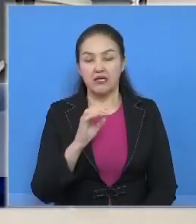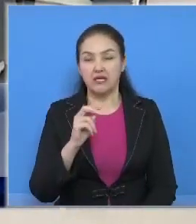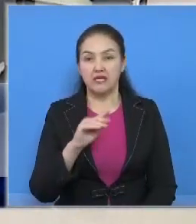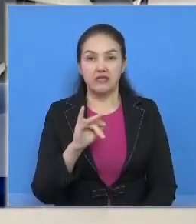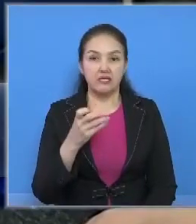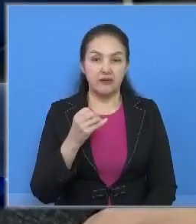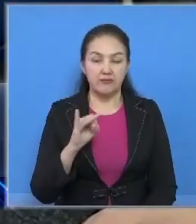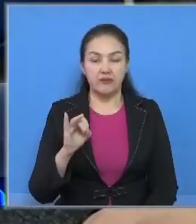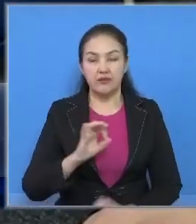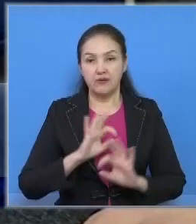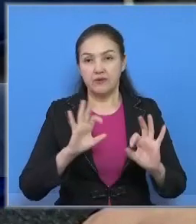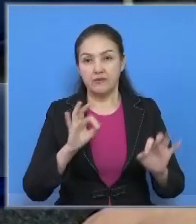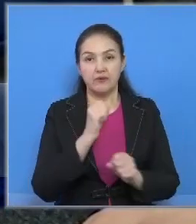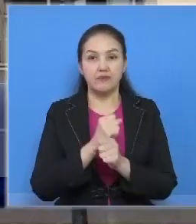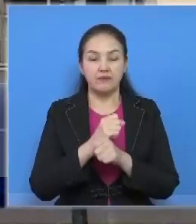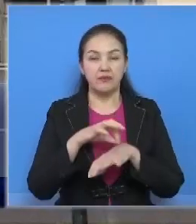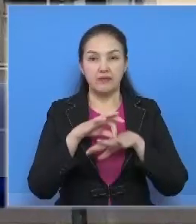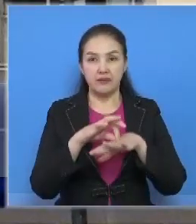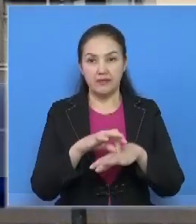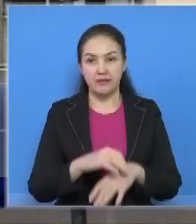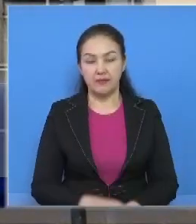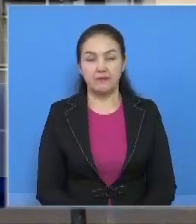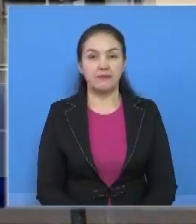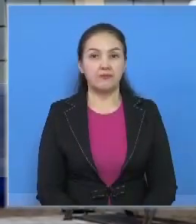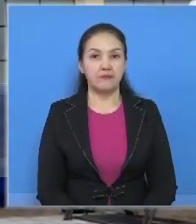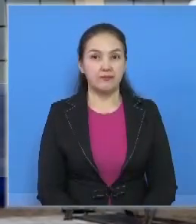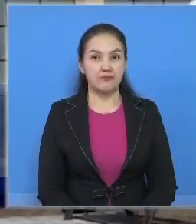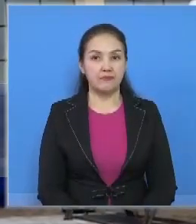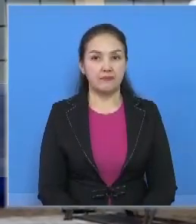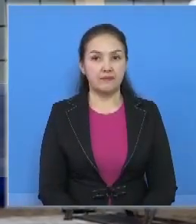аудандарында түсіндіру жұмыстары жүргізілді. Айбан Обайна, Азамат Сауханов, Ақтөбе телеарнасы.